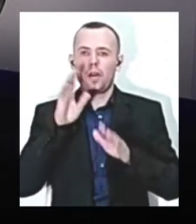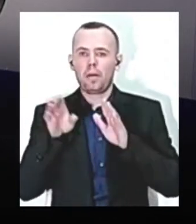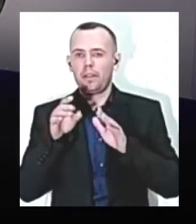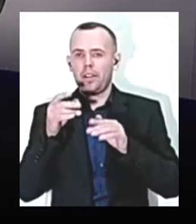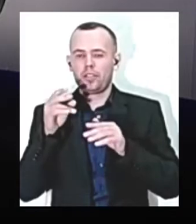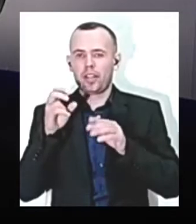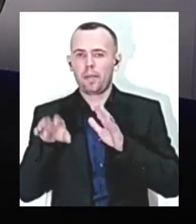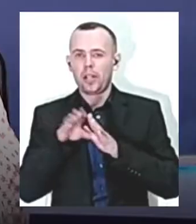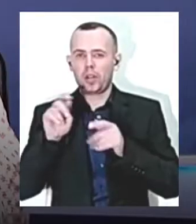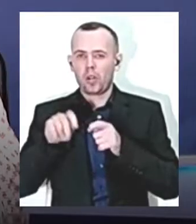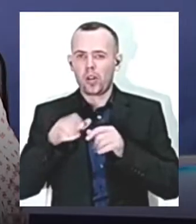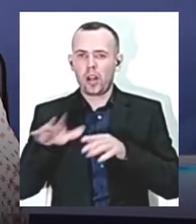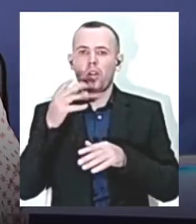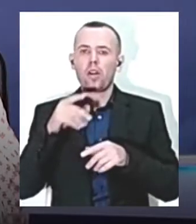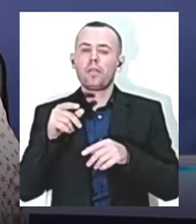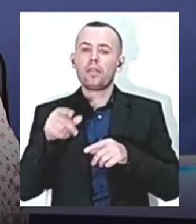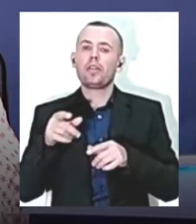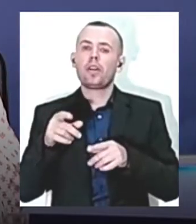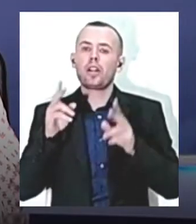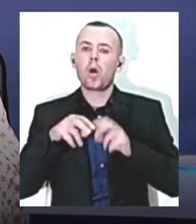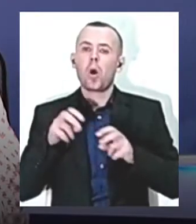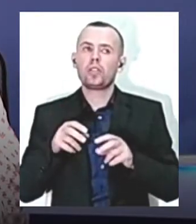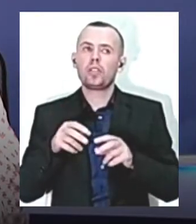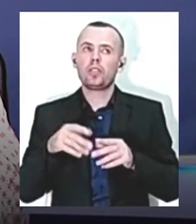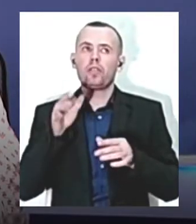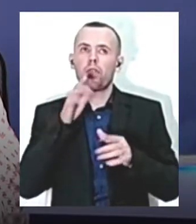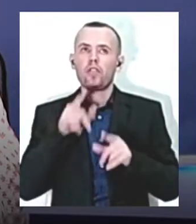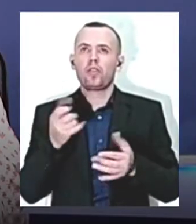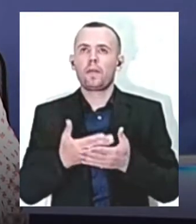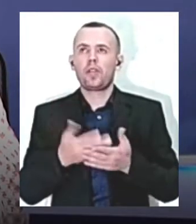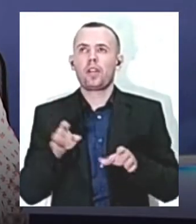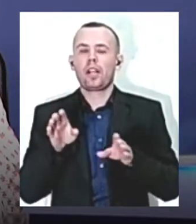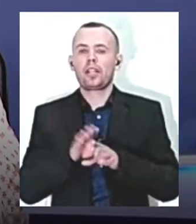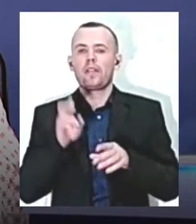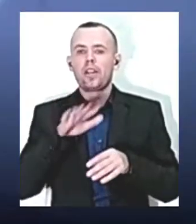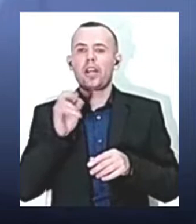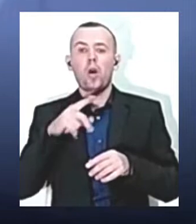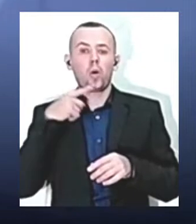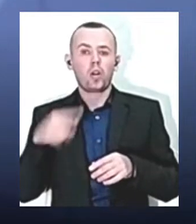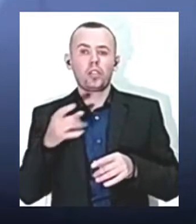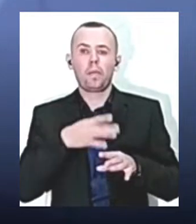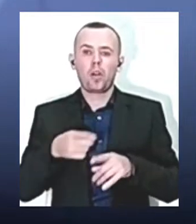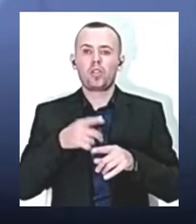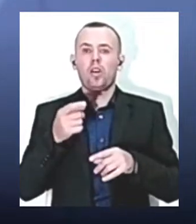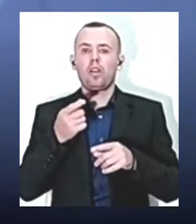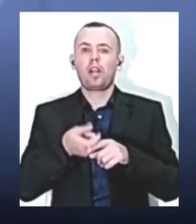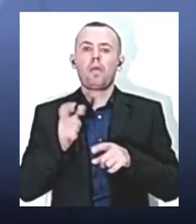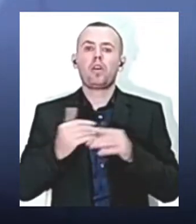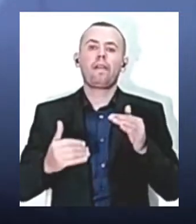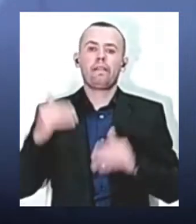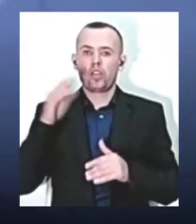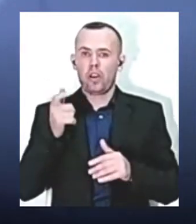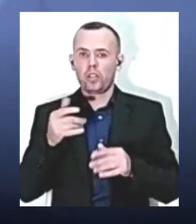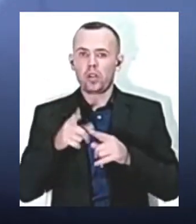проведено дослідження. В той час, як, наприклад, в таких країнах, як Росія, Білорусь, набагато вищу вагу мають такі цінності, як